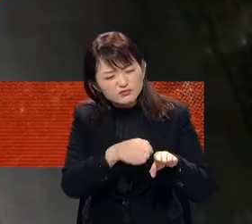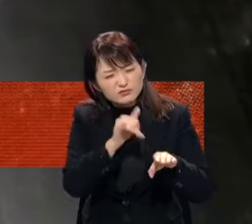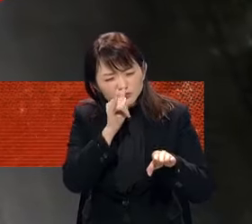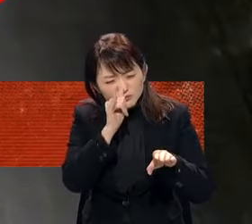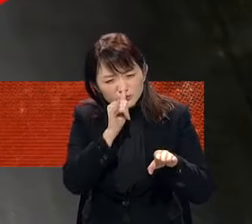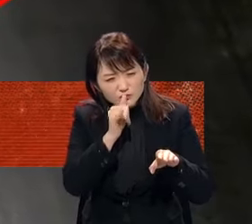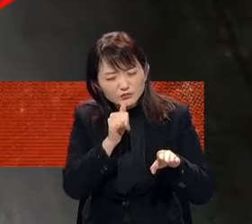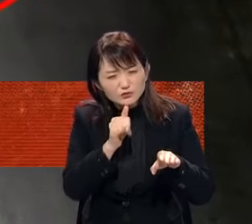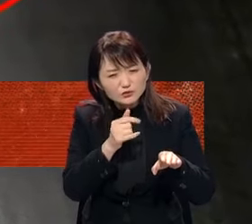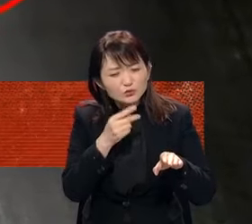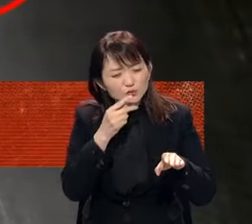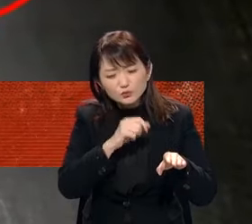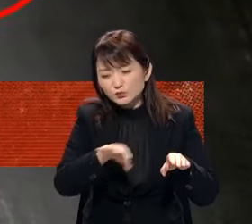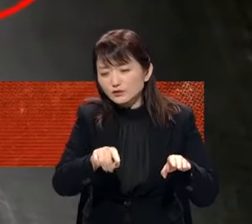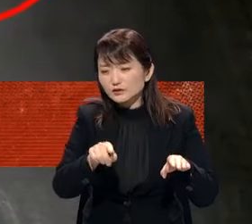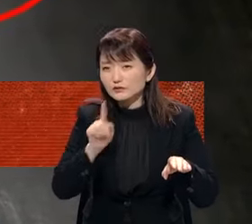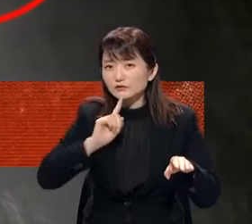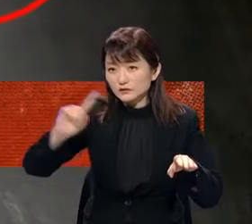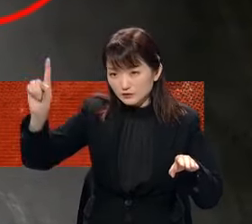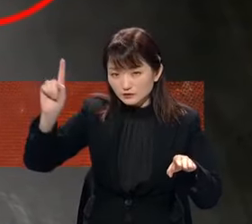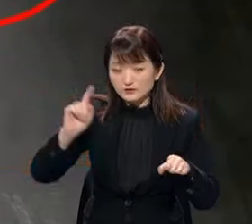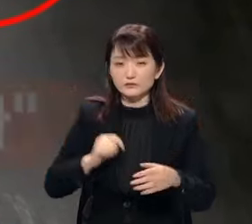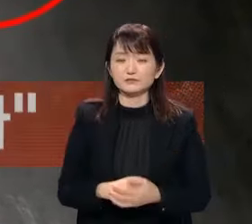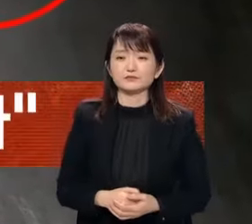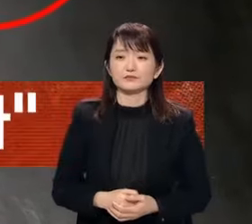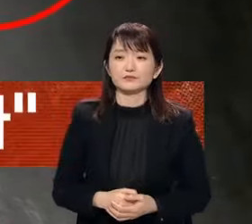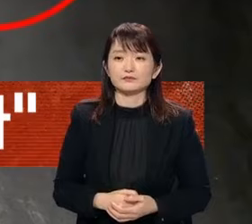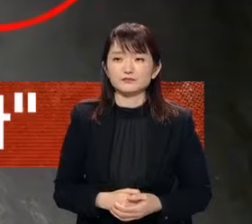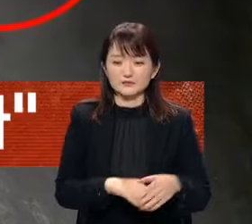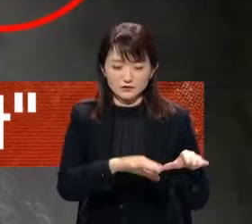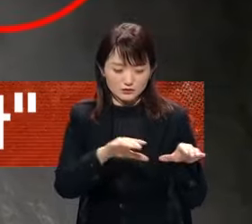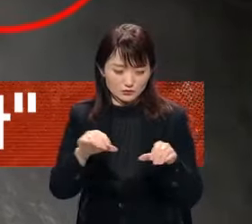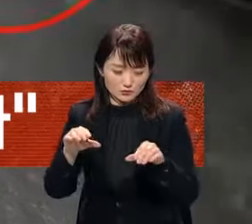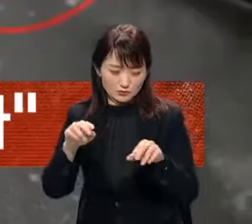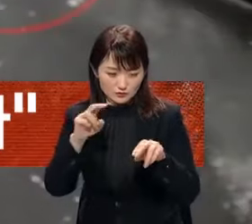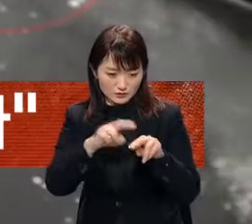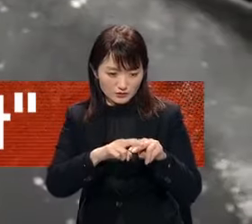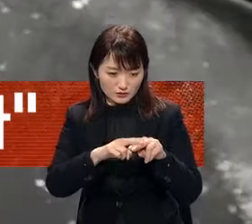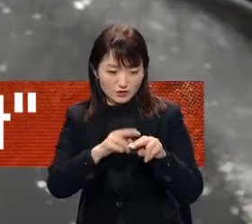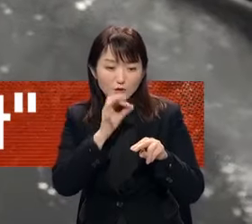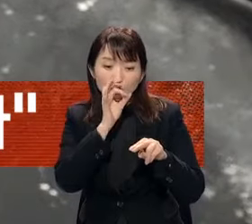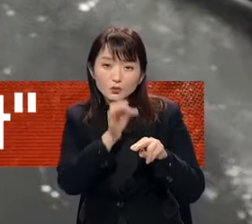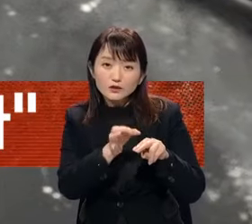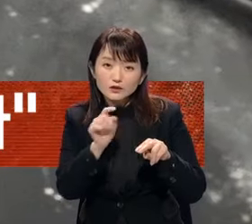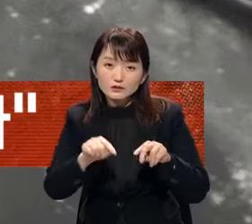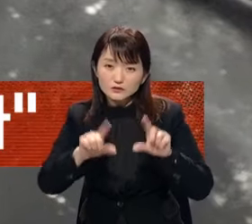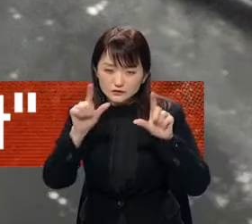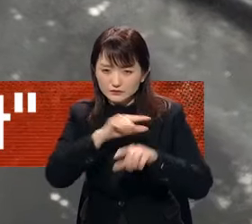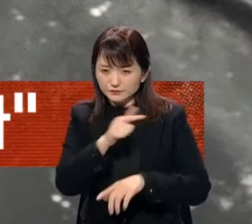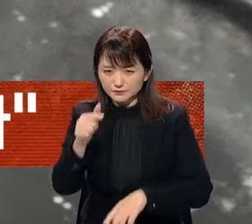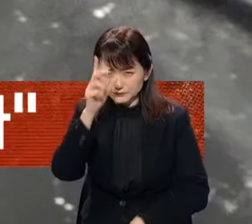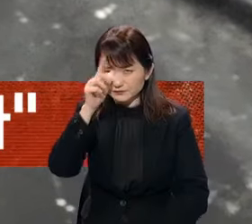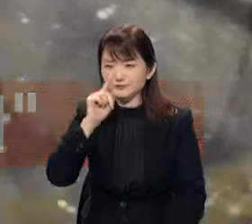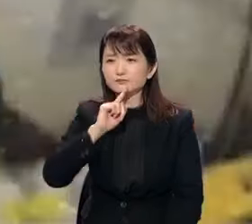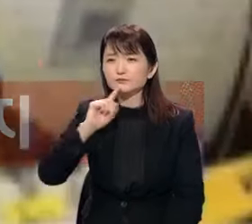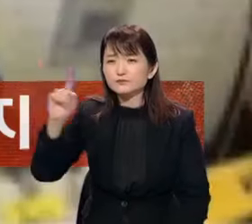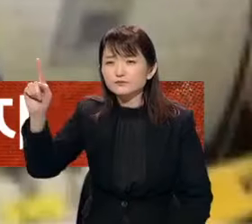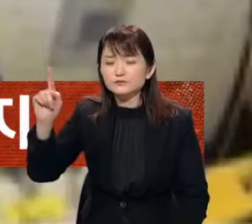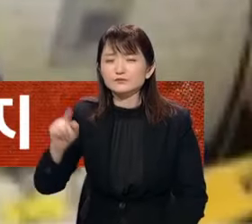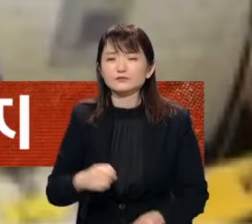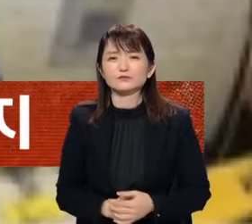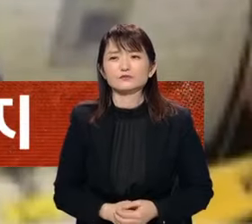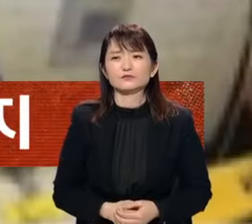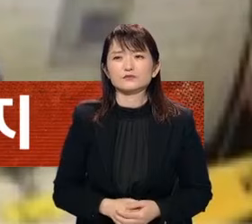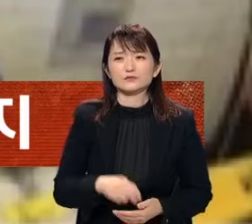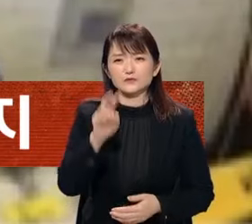받습니다. 그래서 가봤더니 소파에 구멍까지 뚫려 있는 걸 발견을 했고요. 그날 저녁에 경찰에 신고를 했습니다. 이 방은 그 노래방